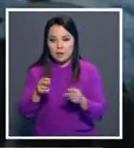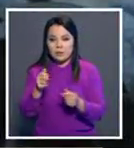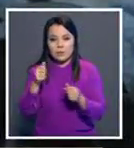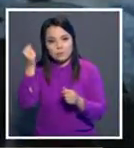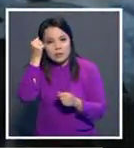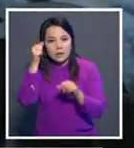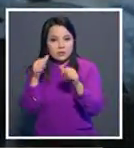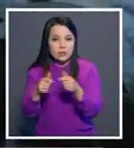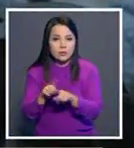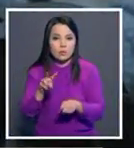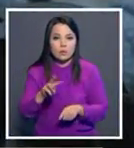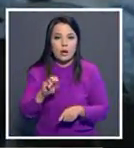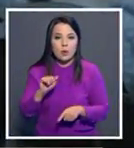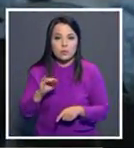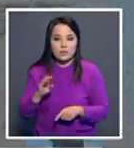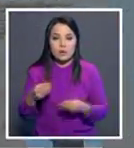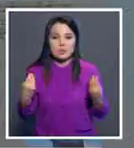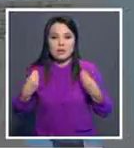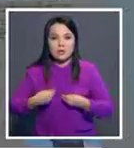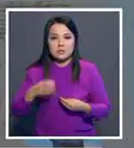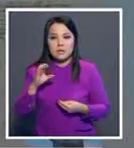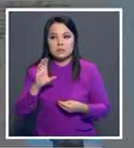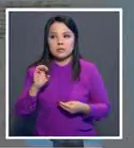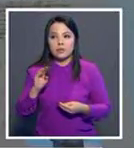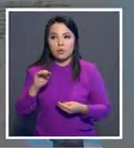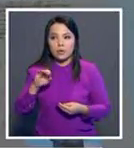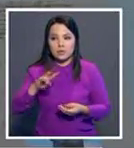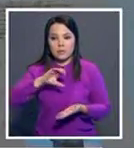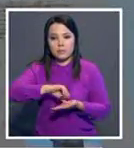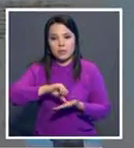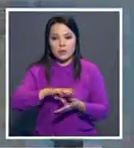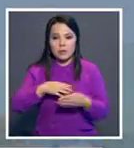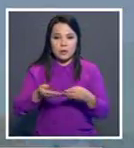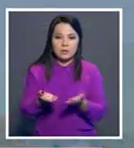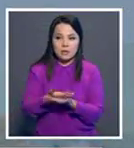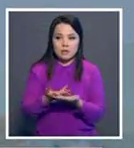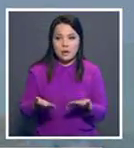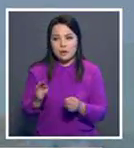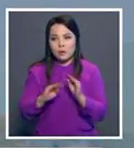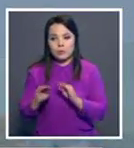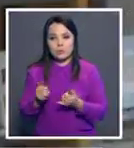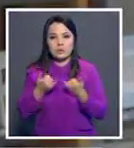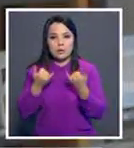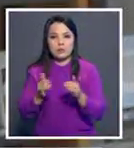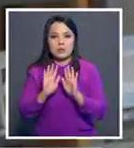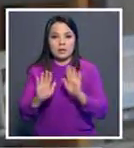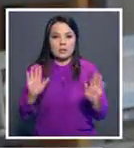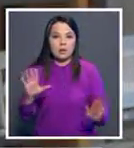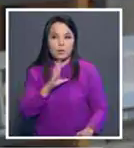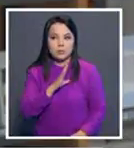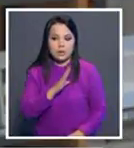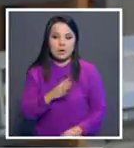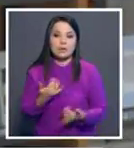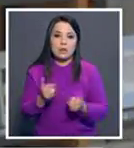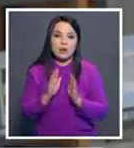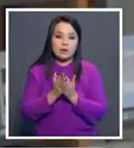Мұхтар Әуезов пен Сәкен Сейфуллиннің шапаны, алаш зиялыларының құжаттары мен қолданған ыдыстары қойылған. Кітап көрмесі ашылып